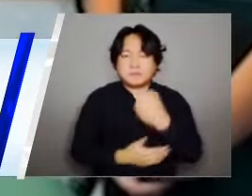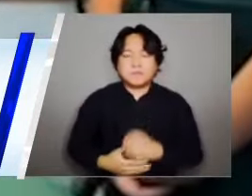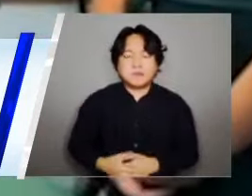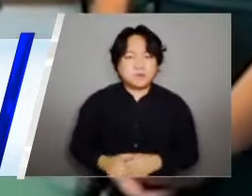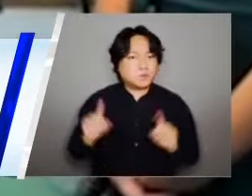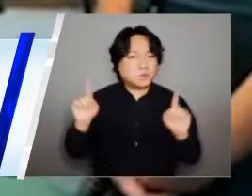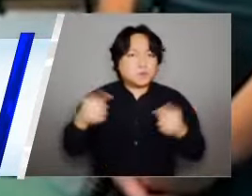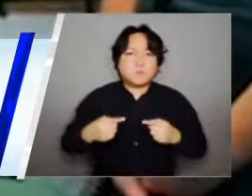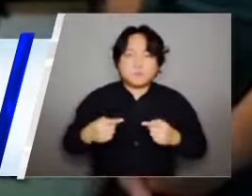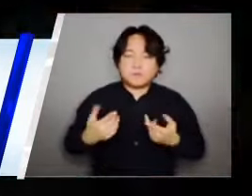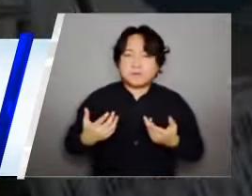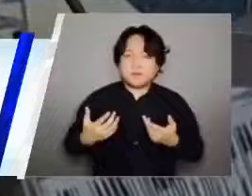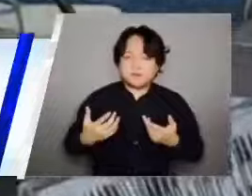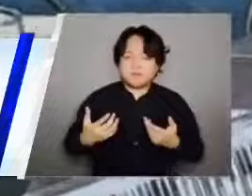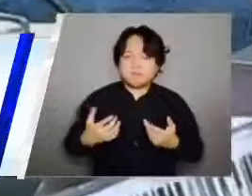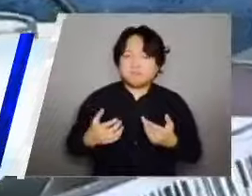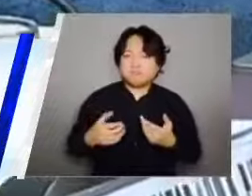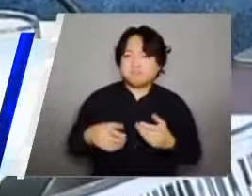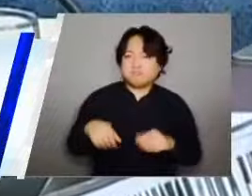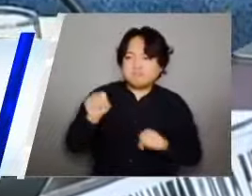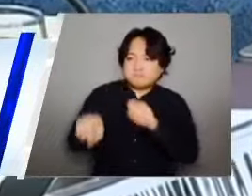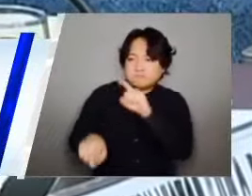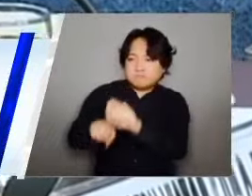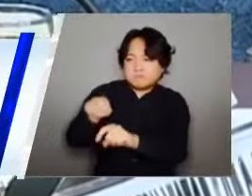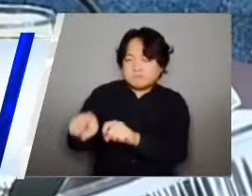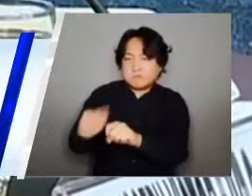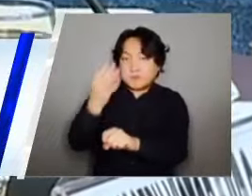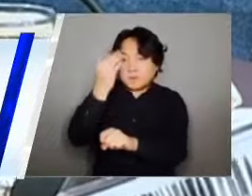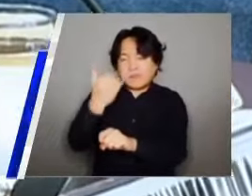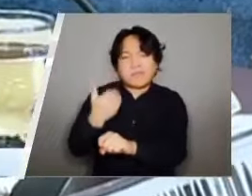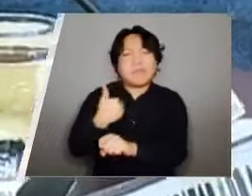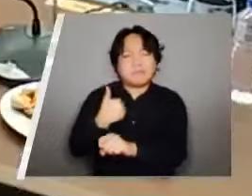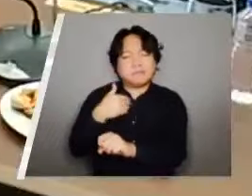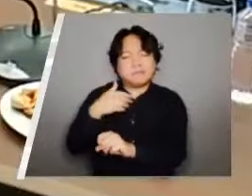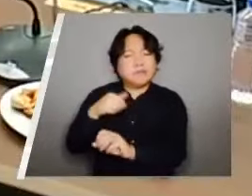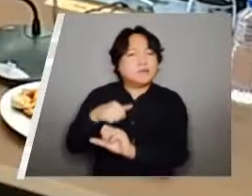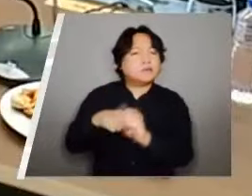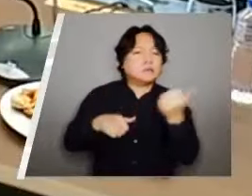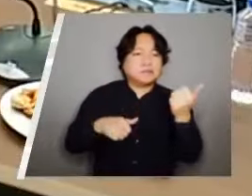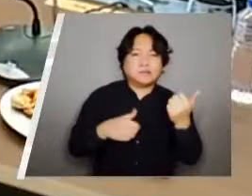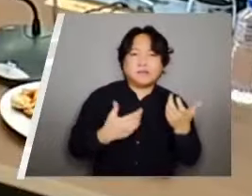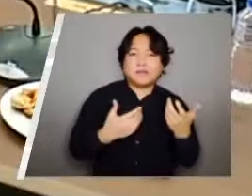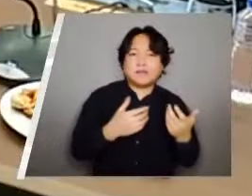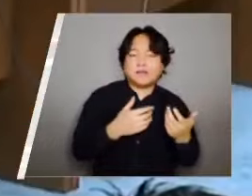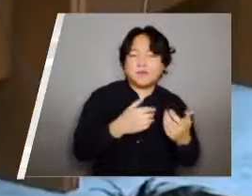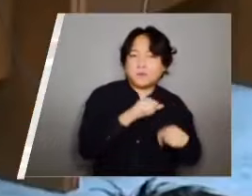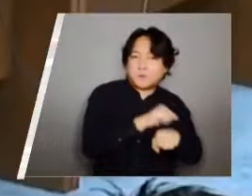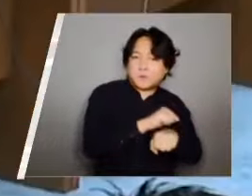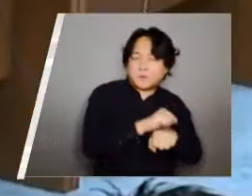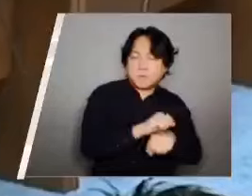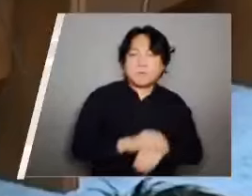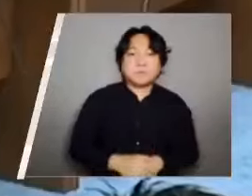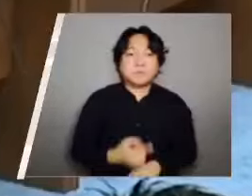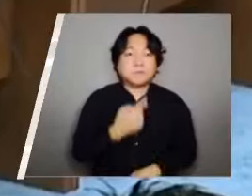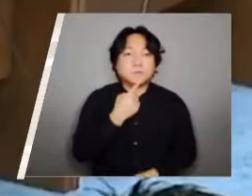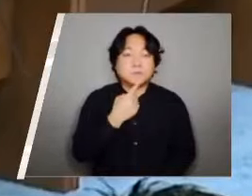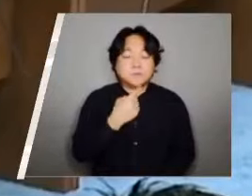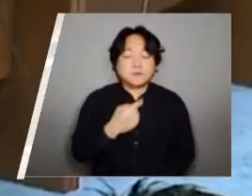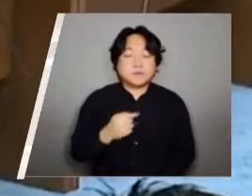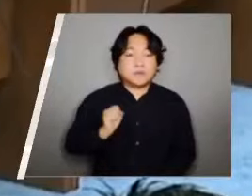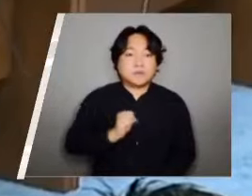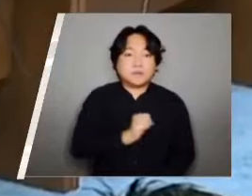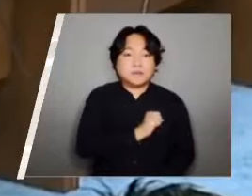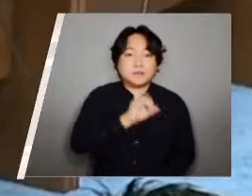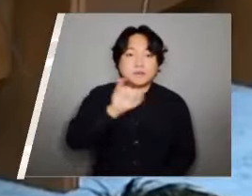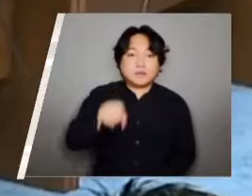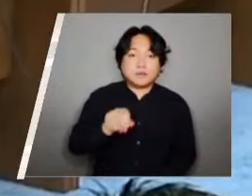sesyon pa ang mga senador Pero sabi ni Senador JV ejercito may napala naman sa maikling pag-uusap